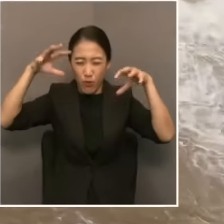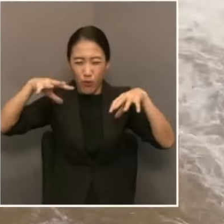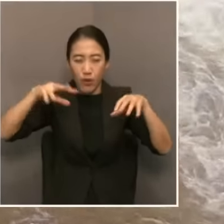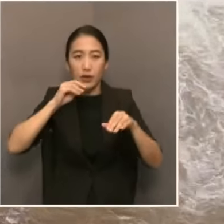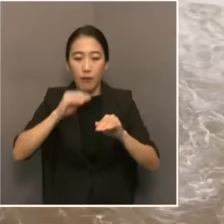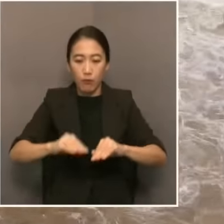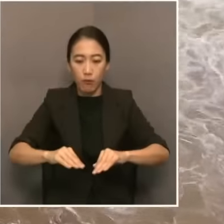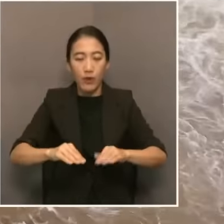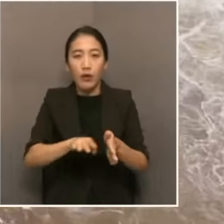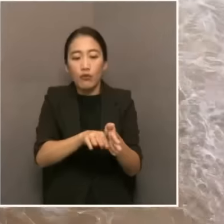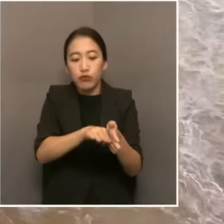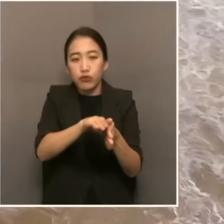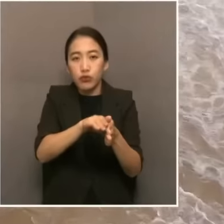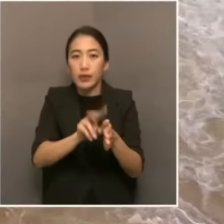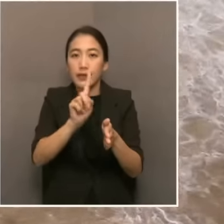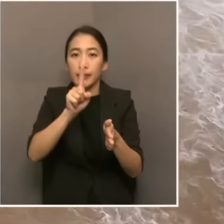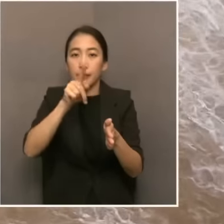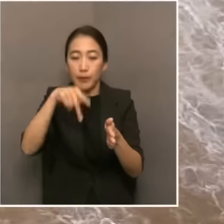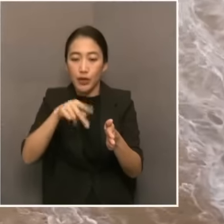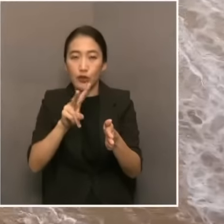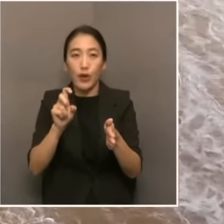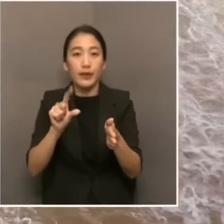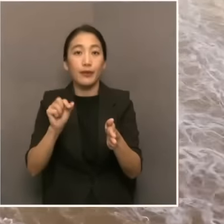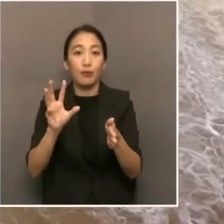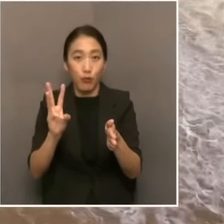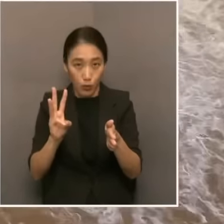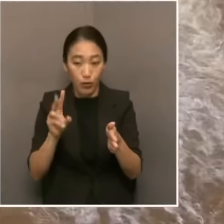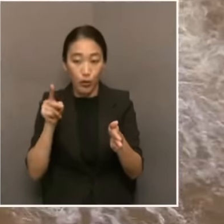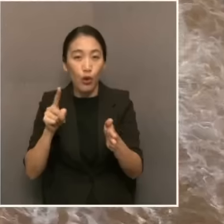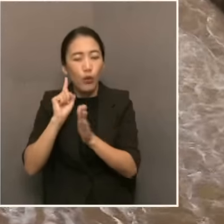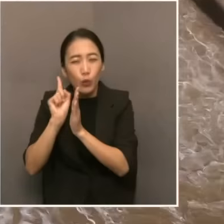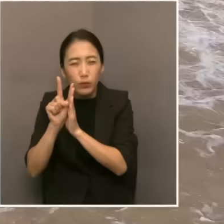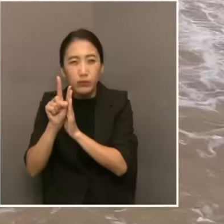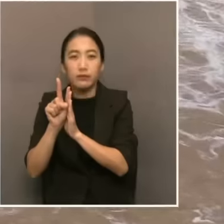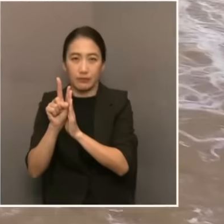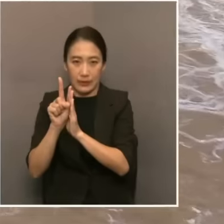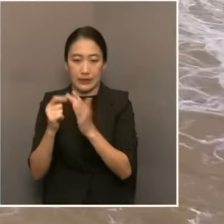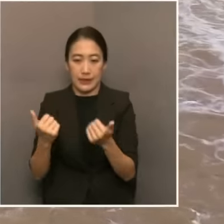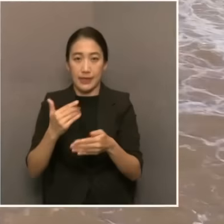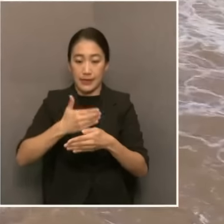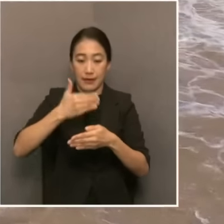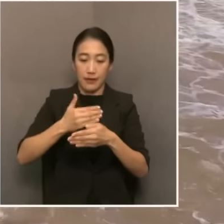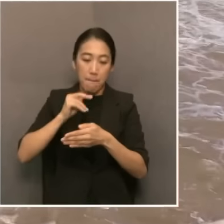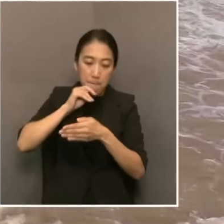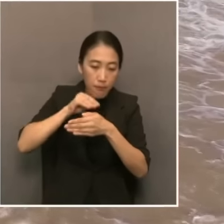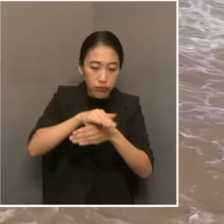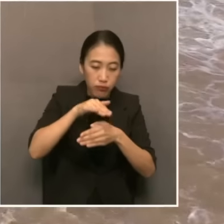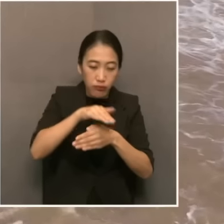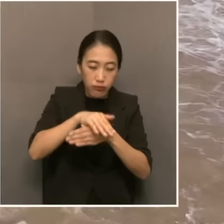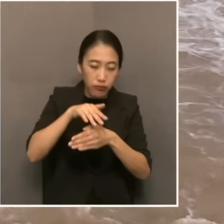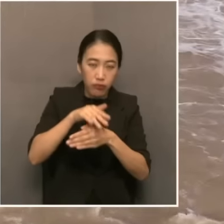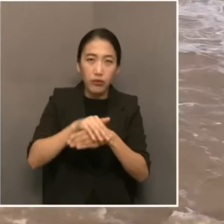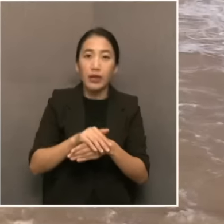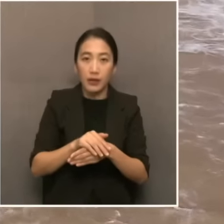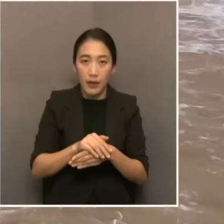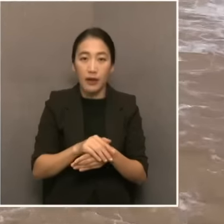ได้ 1,226 ลูกบาศก์เมตรต่อวินาทีโดยเขื่อนเจ้าพระยายังคงอัตราการระบายน้ำไว้ที่800ลูกบาศก์เมตรต่อวินาที